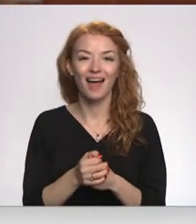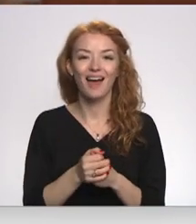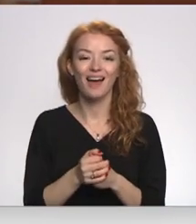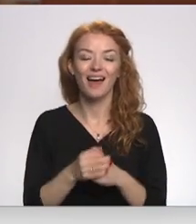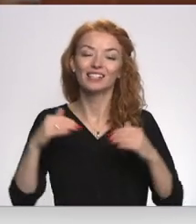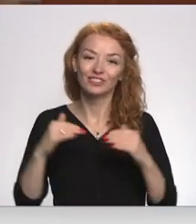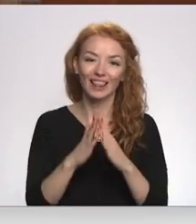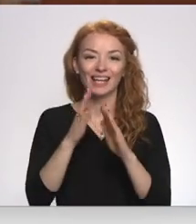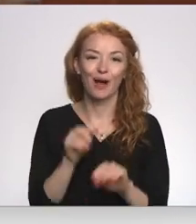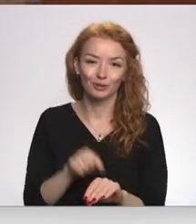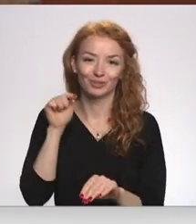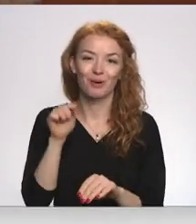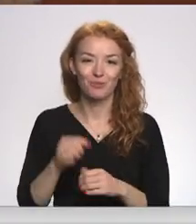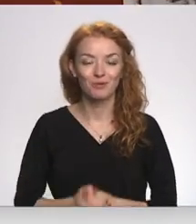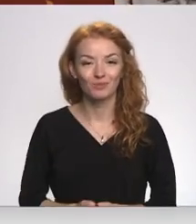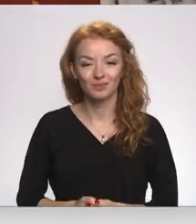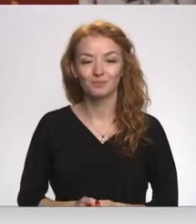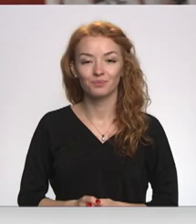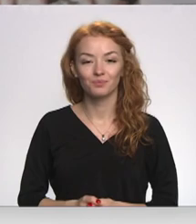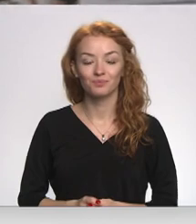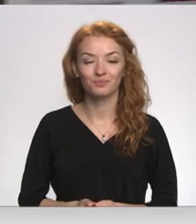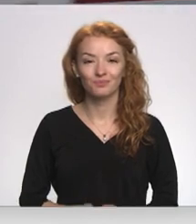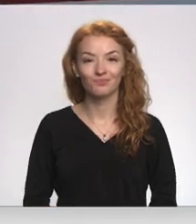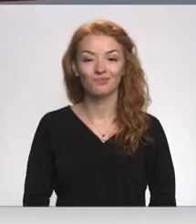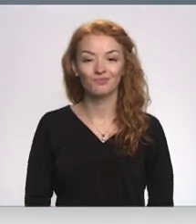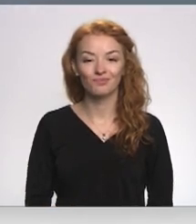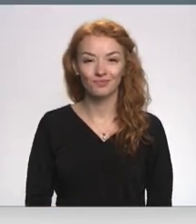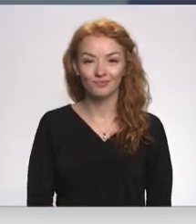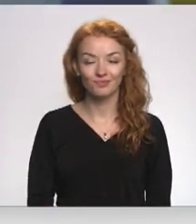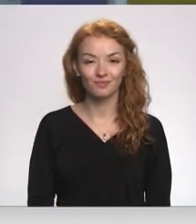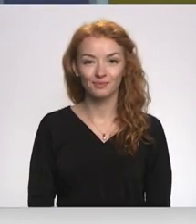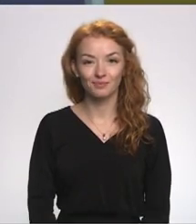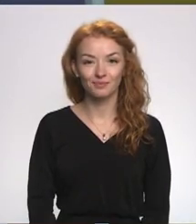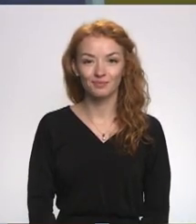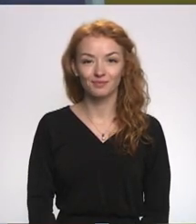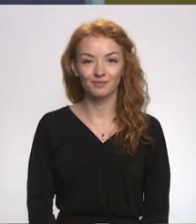tāds svinīgāks noskaņojums. Vita Anstrate, Olavs Peršavits, Latvijas televīzija.